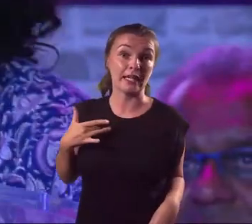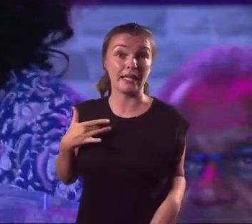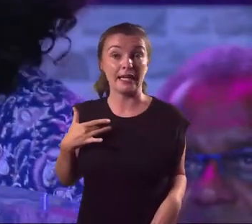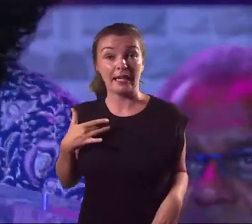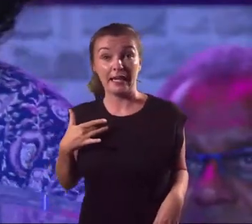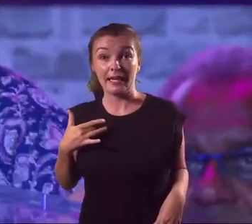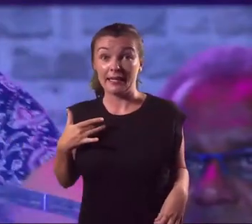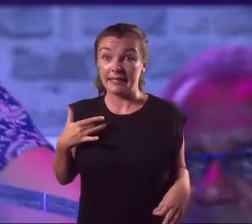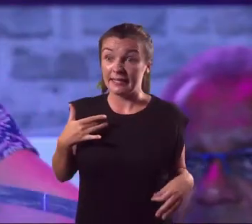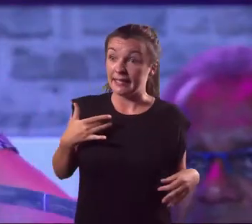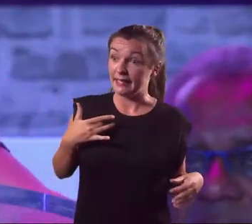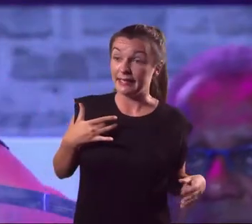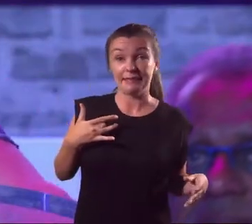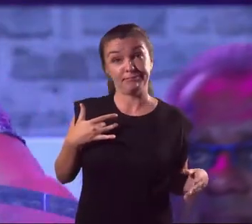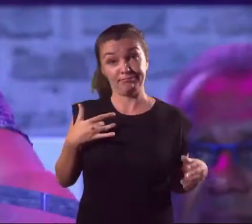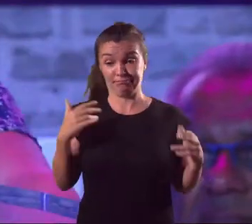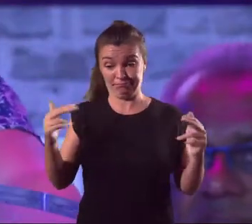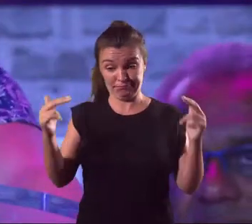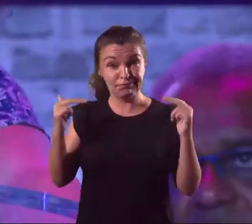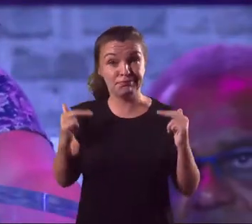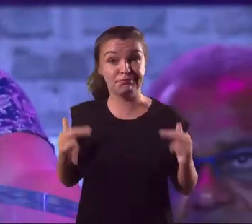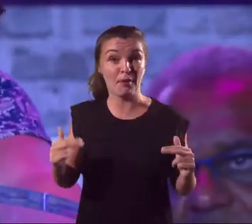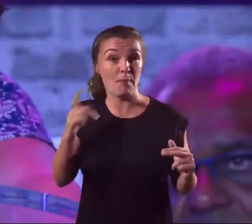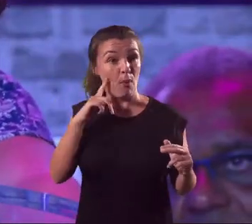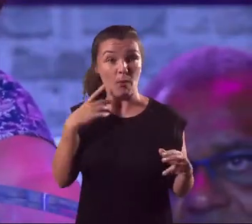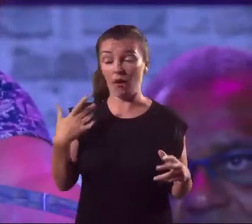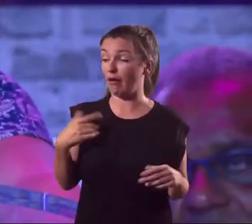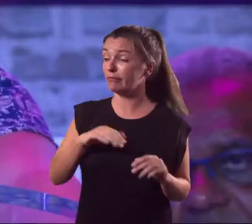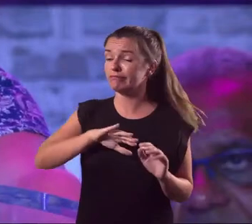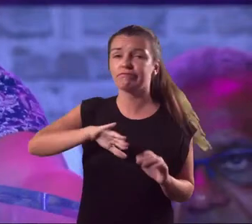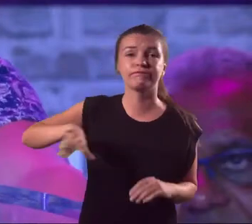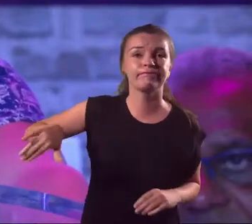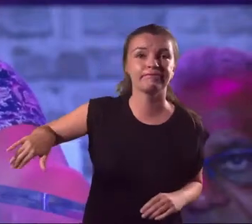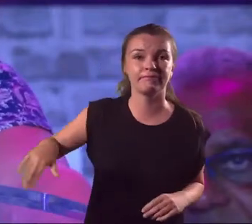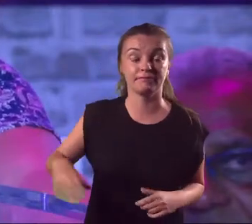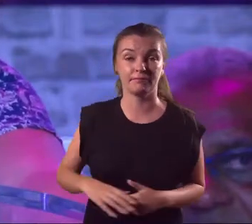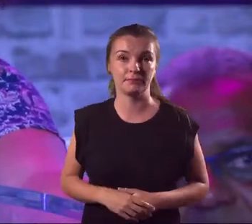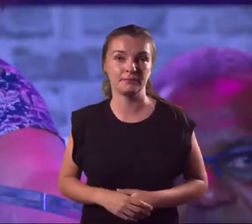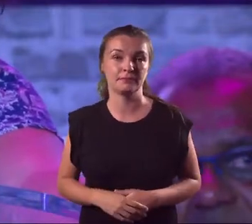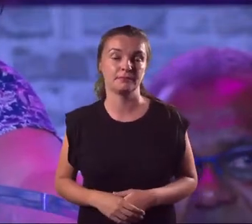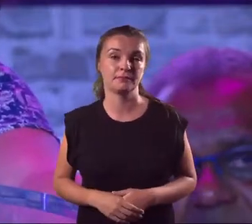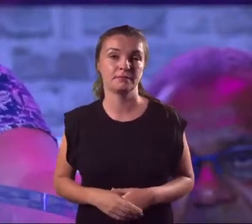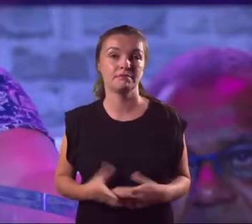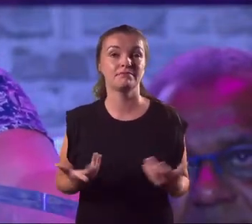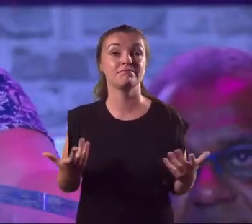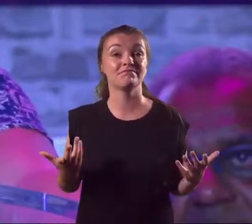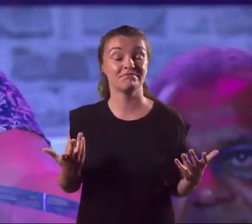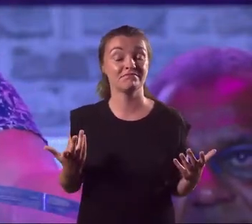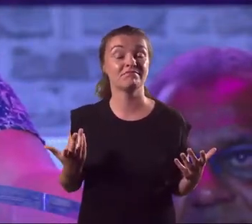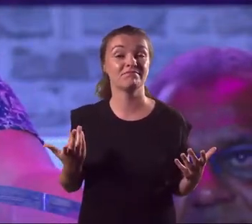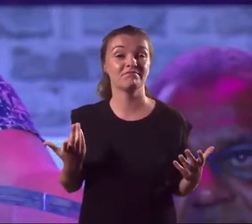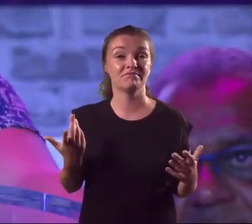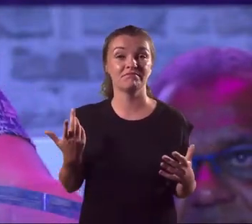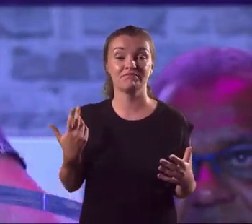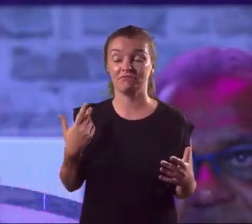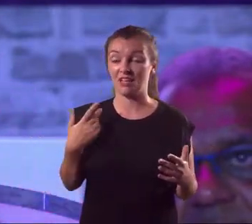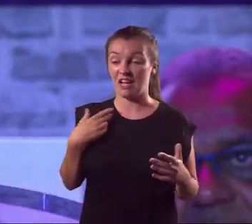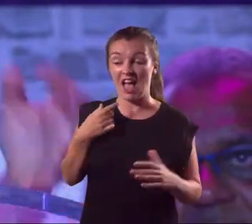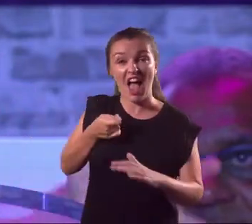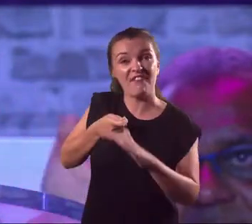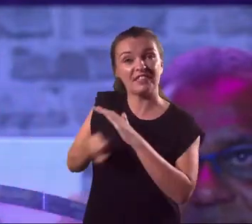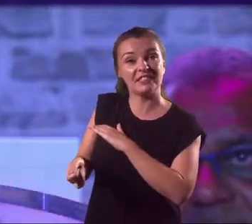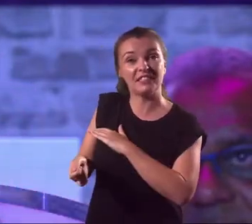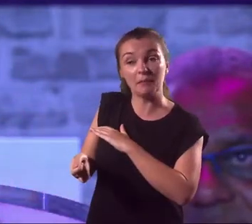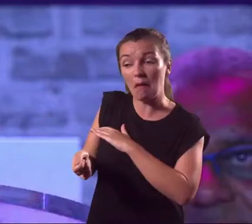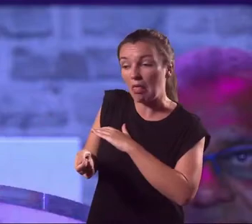niveau 10, parce que vous serez la 10e priorité. Et la réalité, c'est que les investissements, ils sont bloqués depuis un moment, et quand